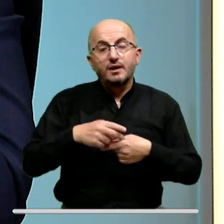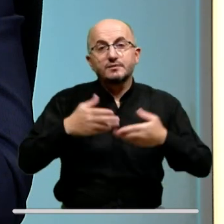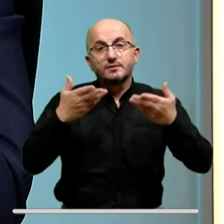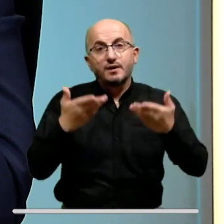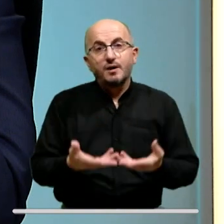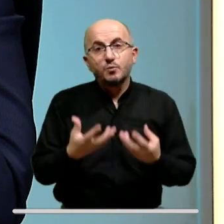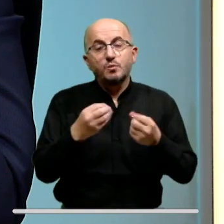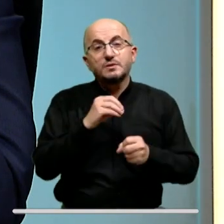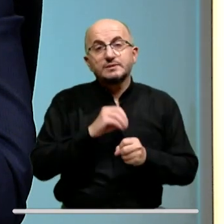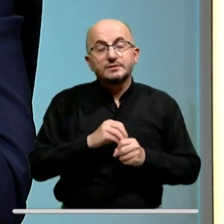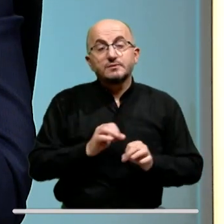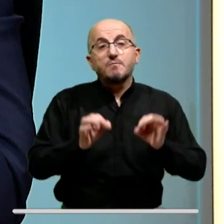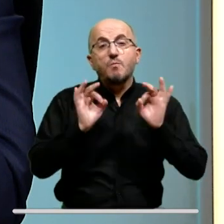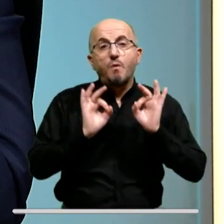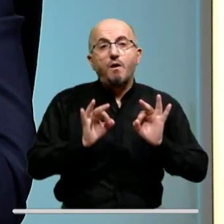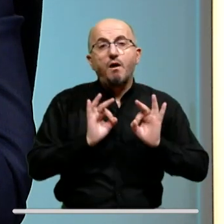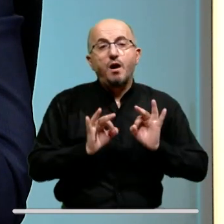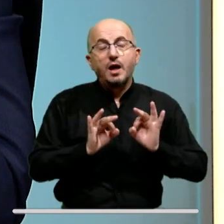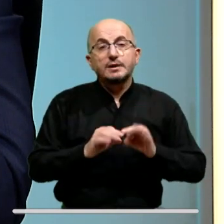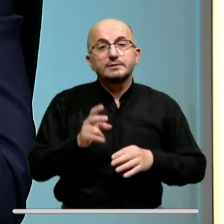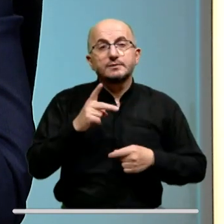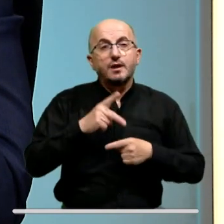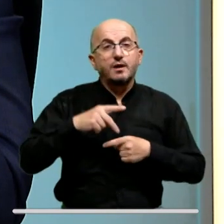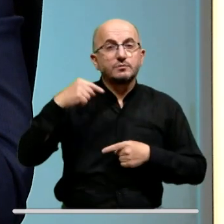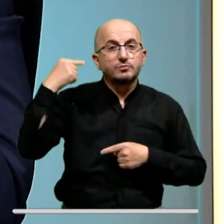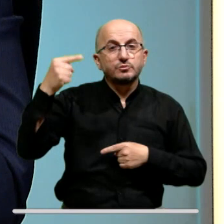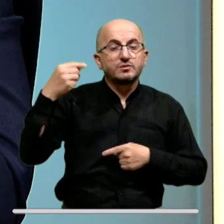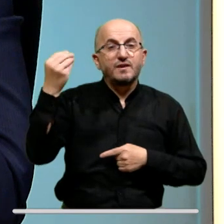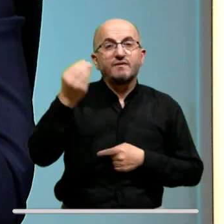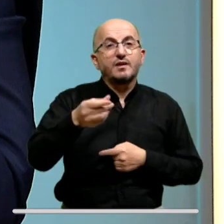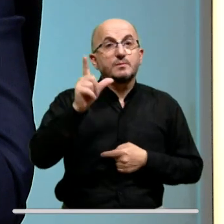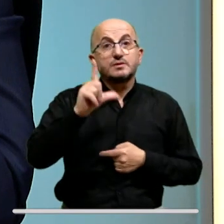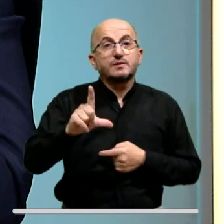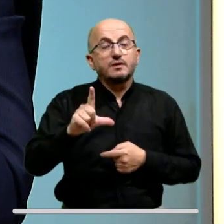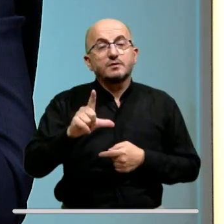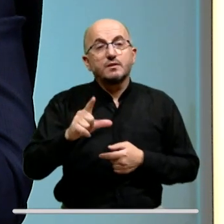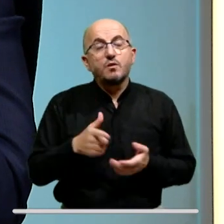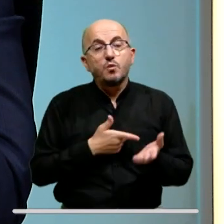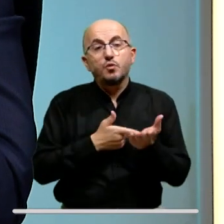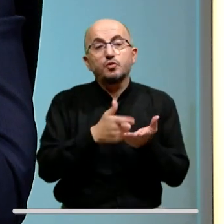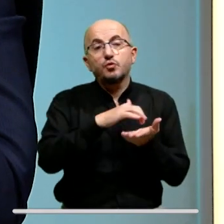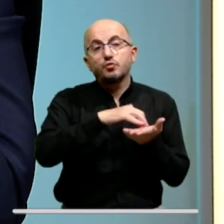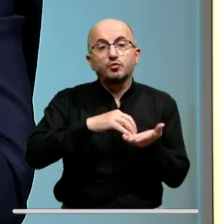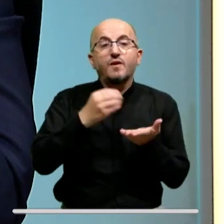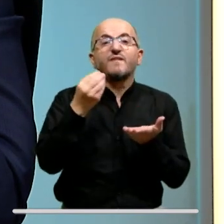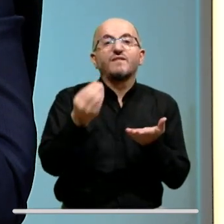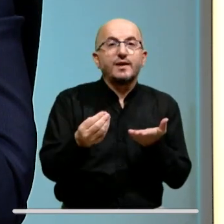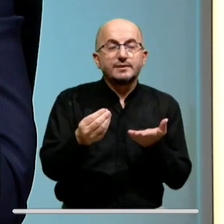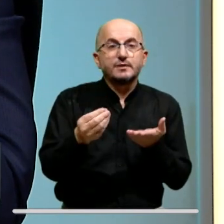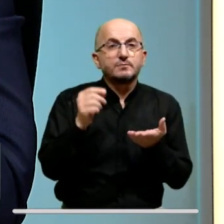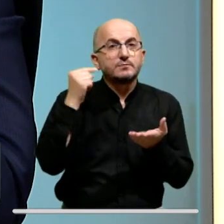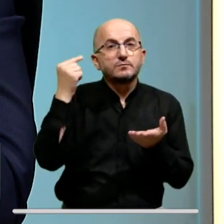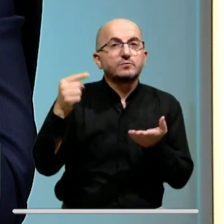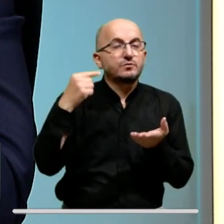için muhakkak suretiyle zekat niyetine verilmesi gerekir. Öşür de verilirken bunun öşür